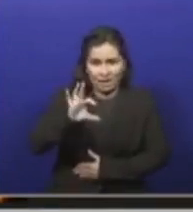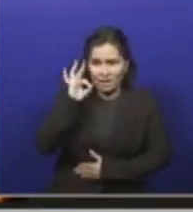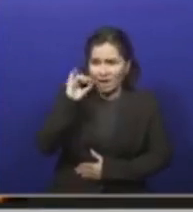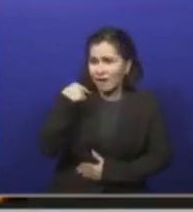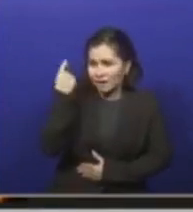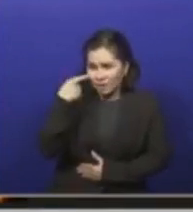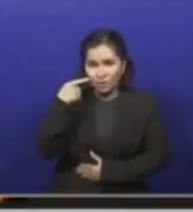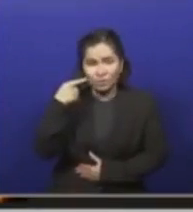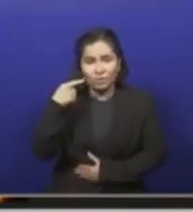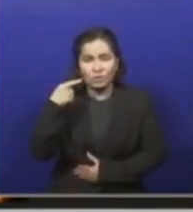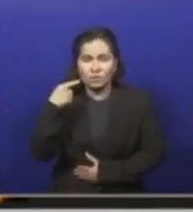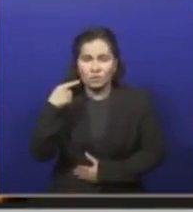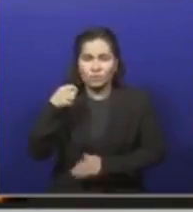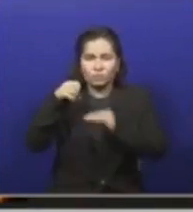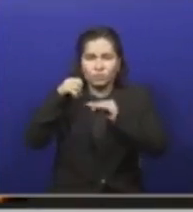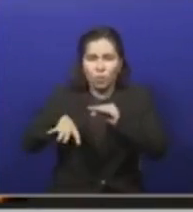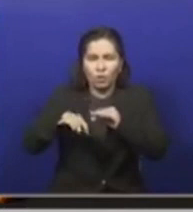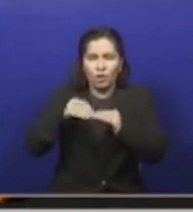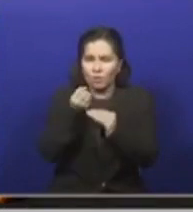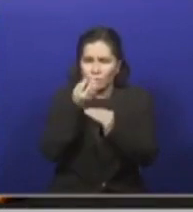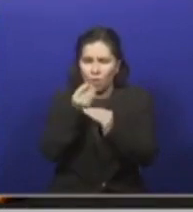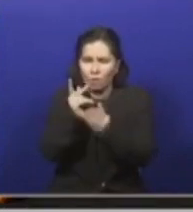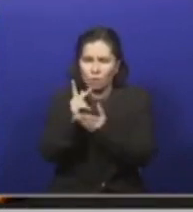ไหนกินแห้วแล้วตายไปพร้อมกับดอกเบี้ย